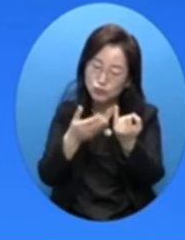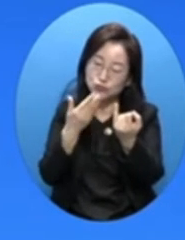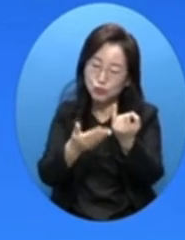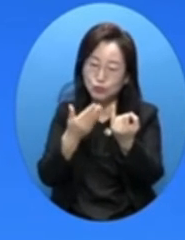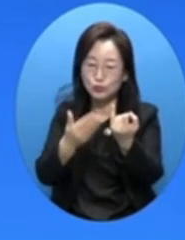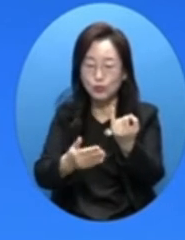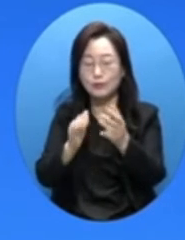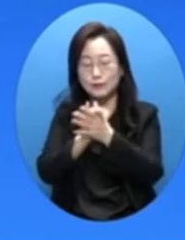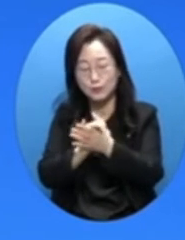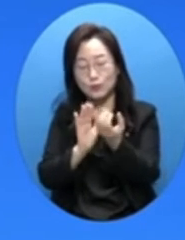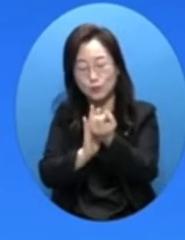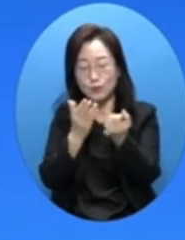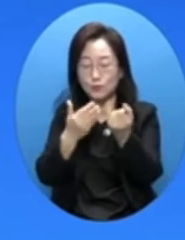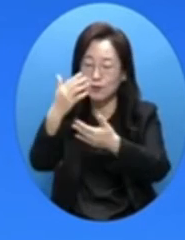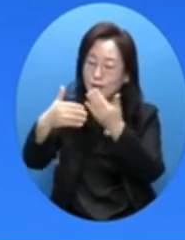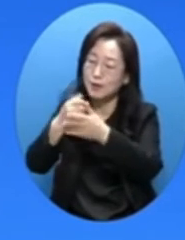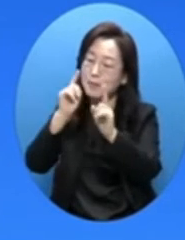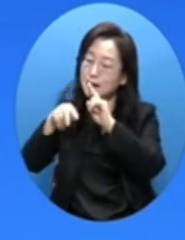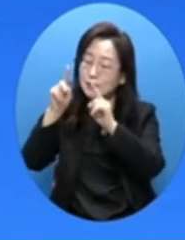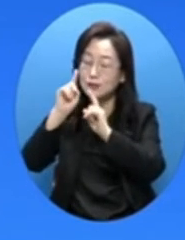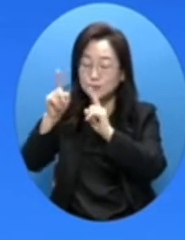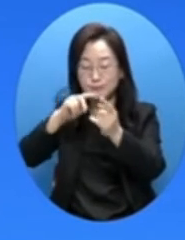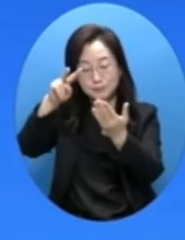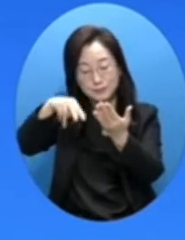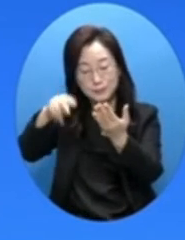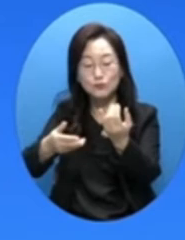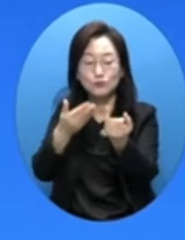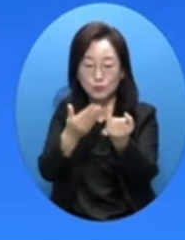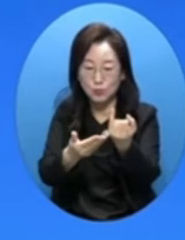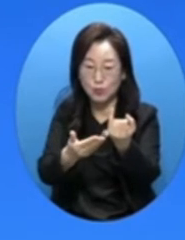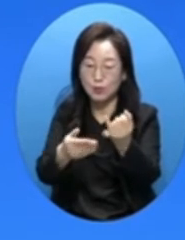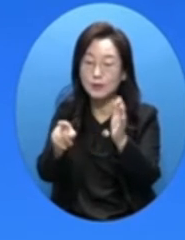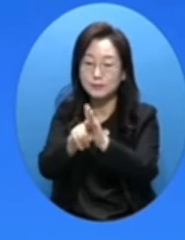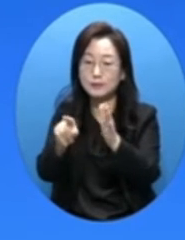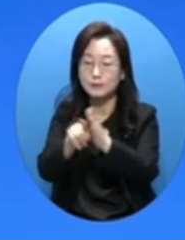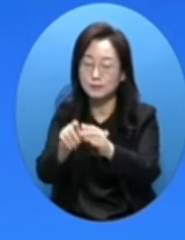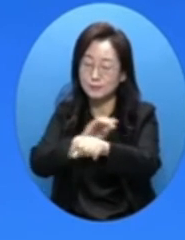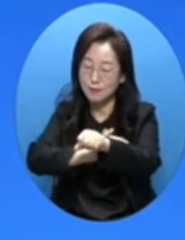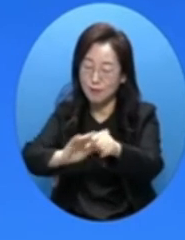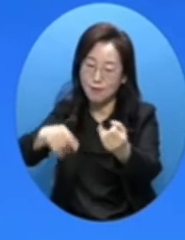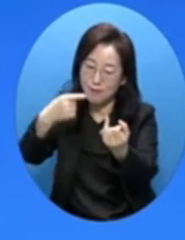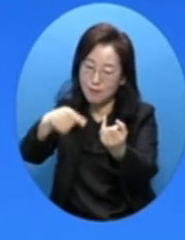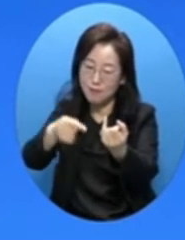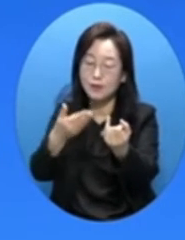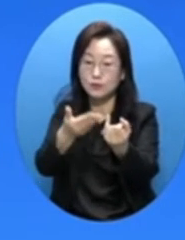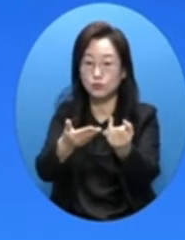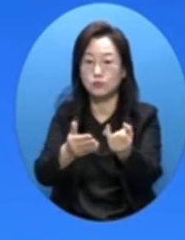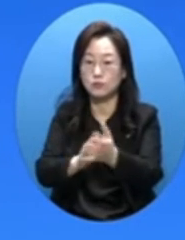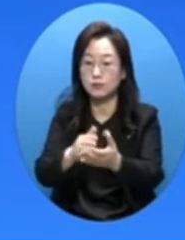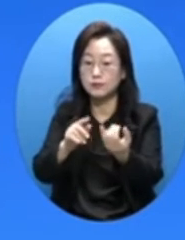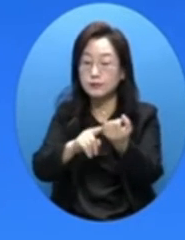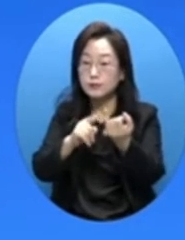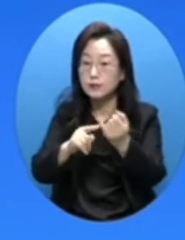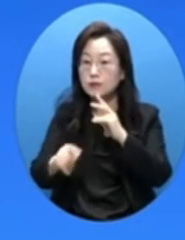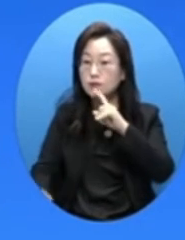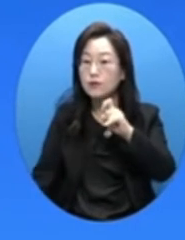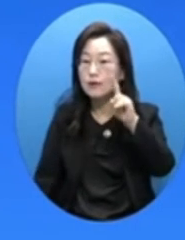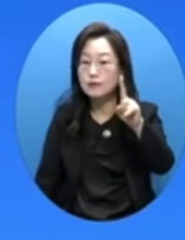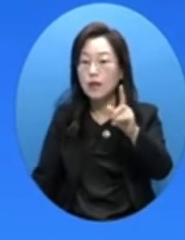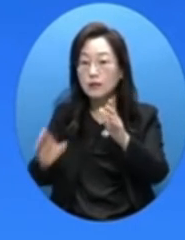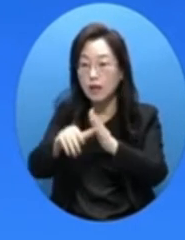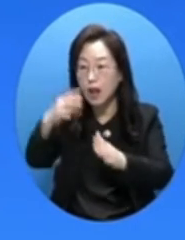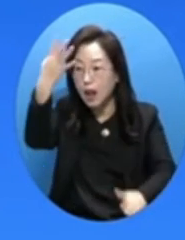읽어주면서 신앙적으로 이 어린 아이를 키웠습니다. 그런데 11살 때